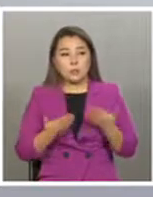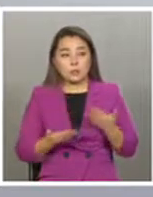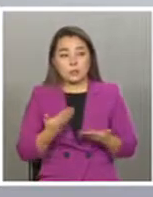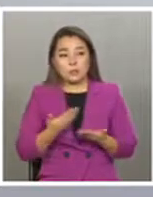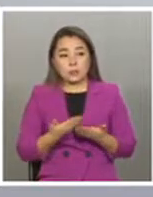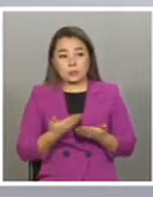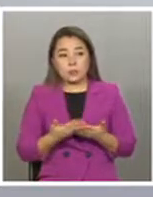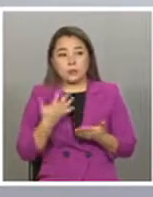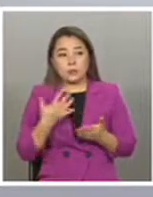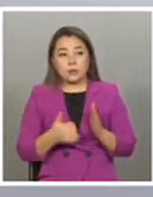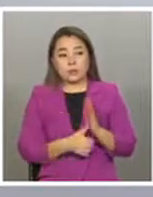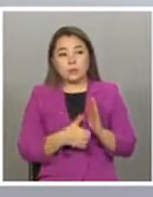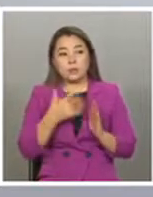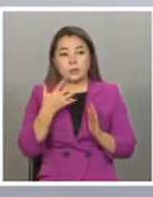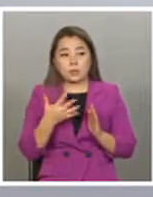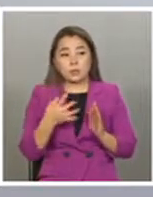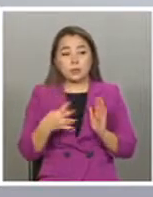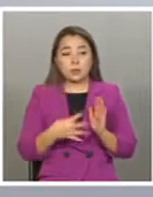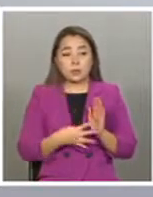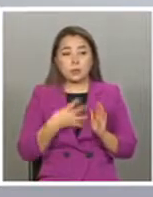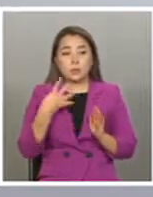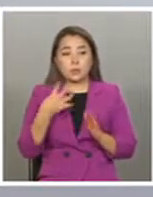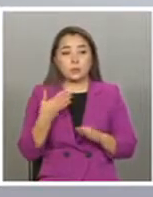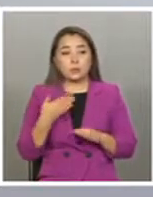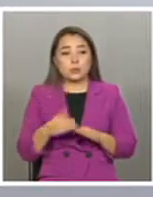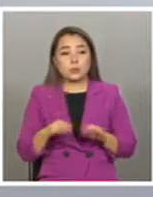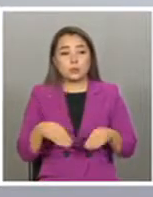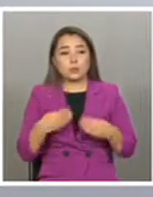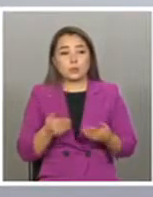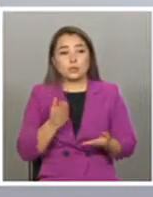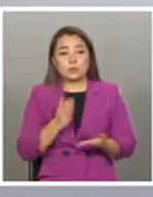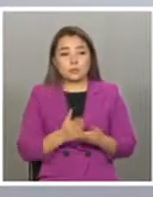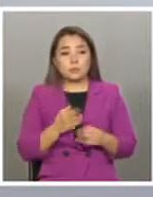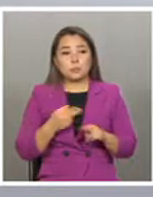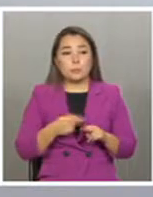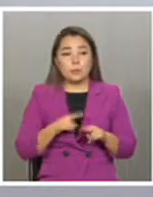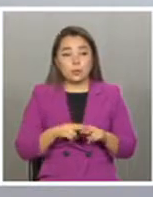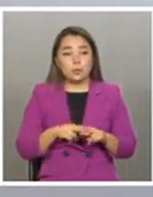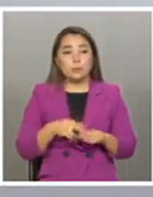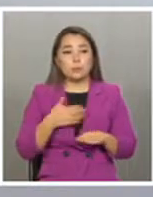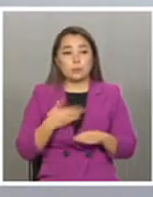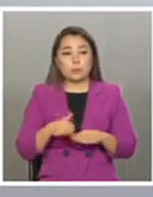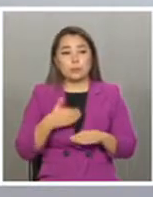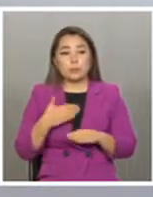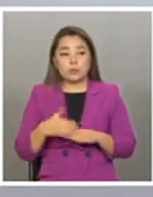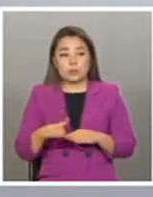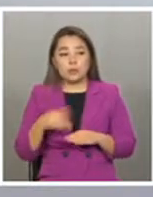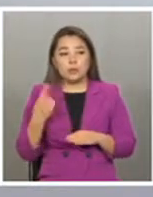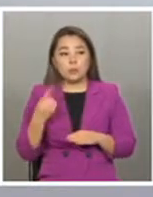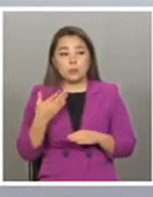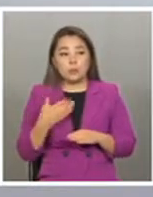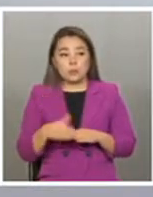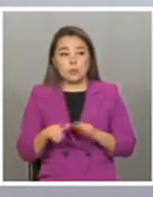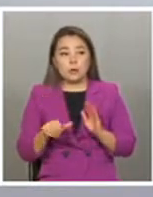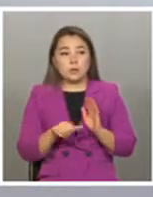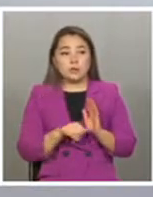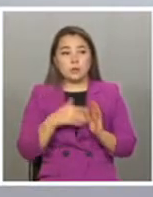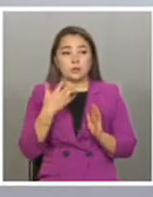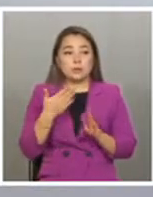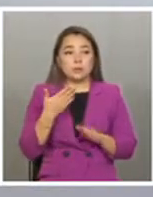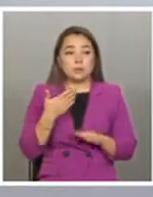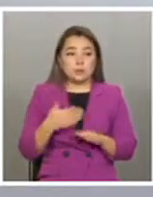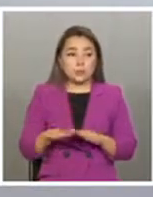5 және 9-дан 4 бөлшектері берілсін. Осы бөлшектердің бірінші бөлшекте 6-дан 5